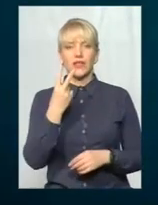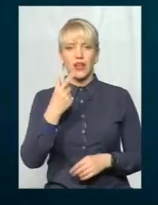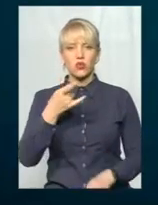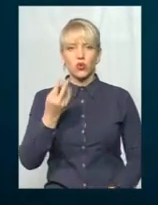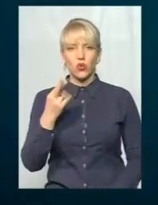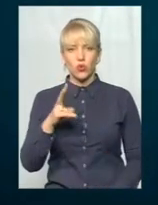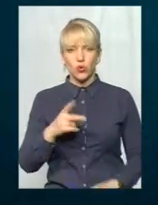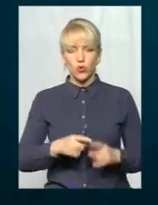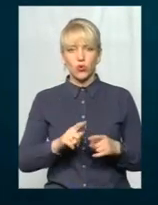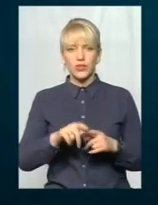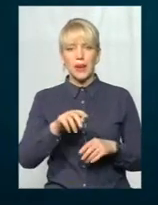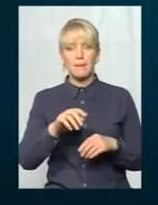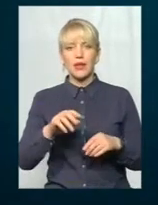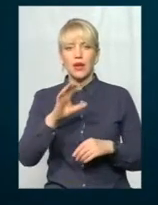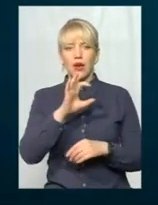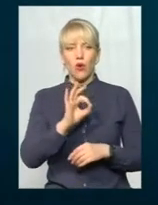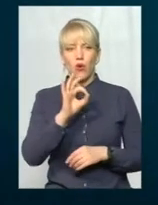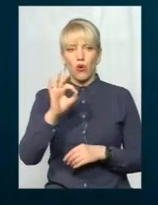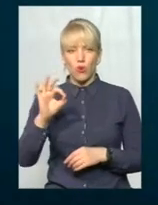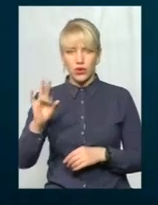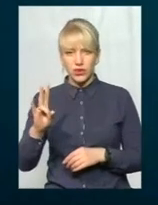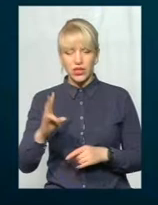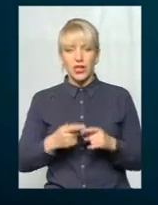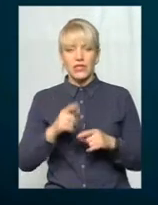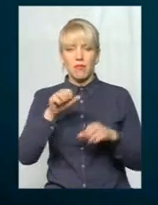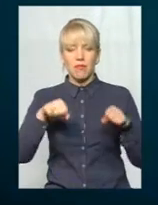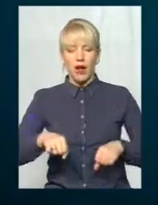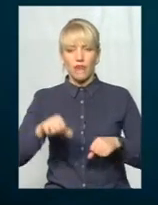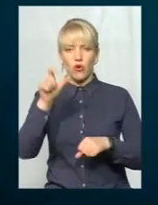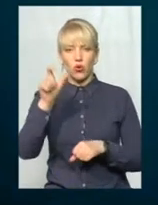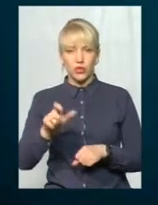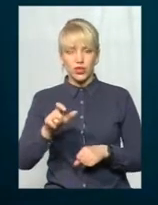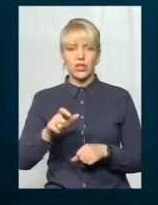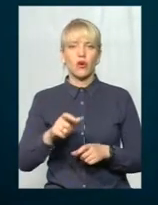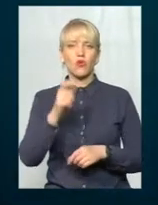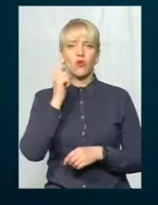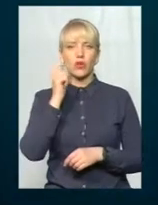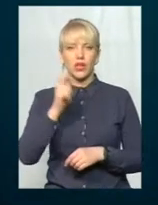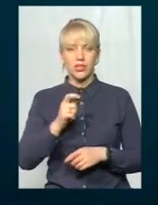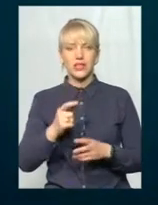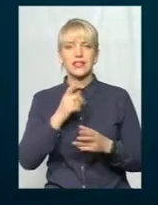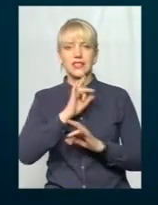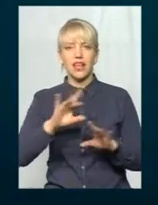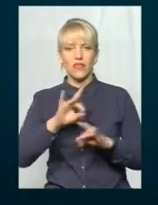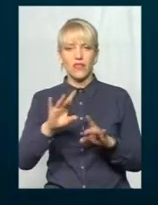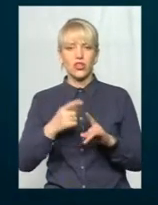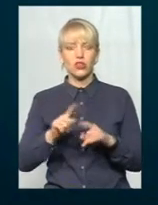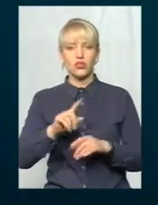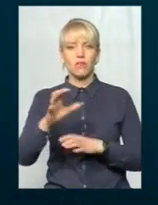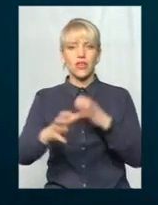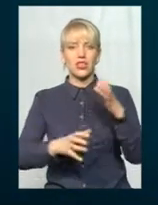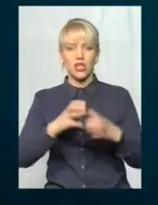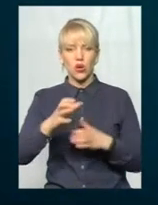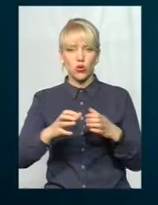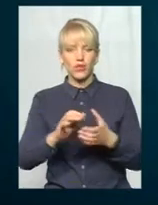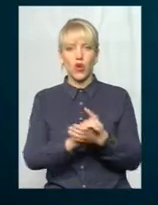грудня в моніторинговій місії Організації Об'єднаних Націй із прав людини в Україні заявили, що згідно з оцінками Міжнародного комітету Червоного Хреста,